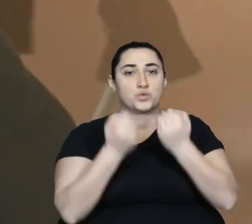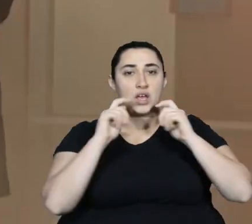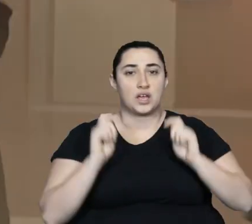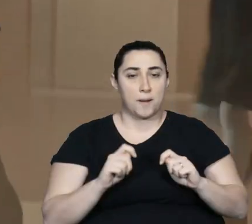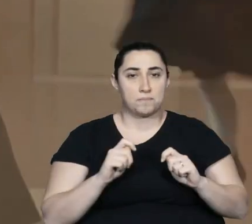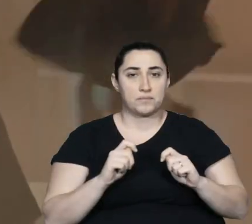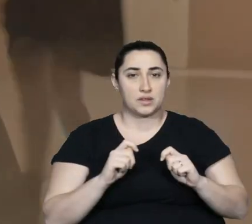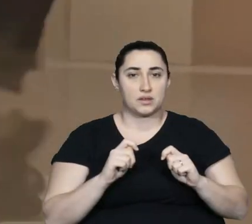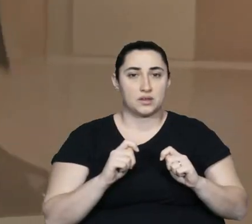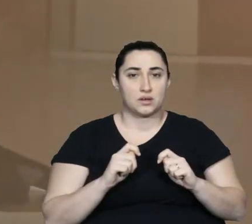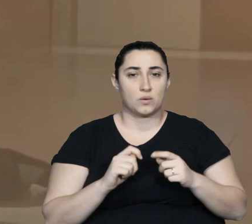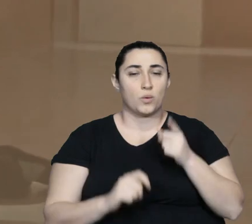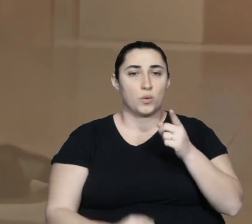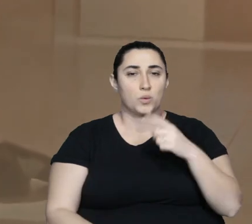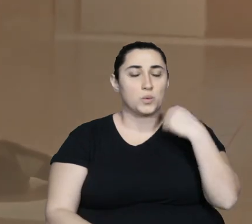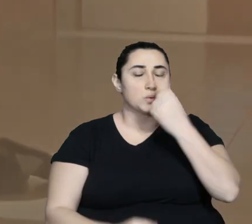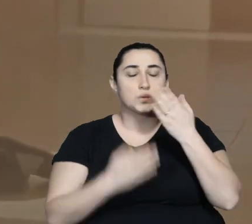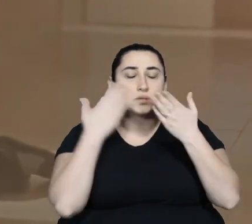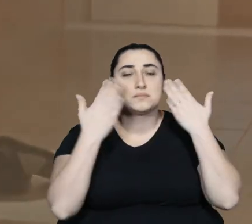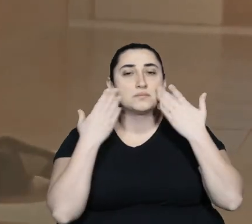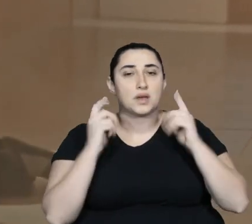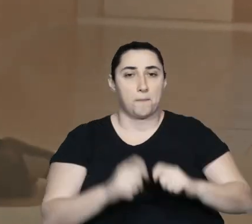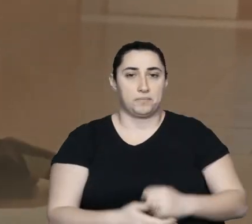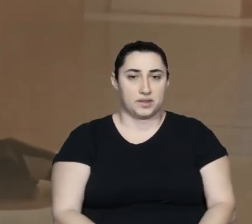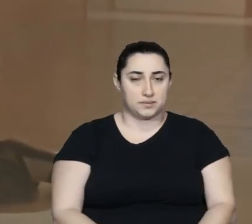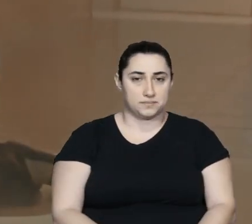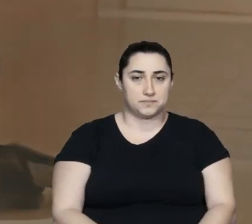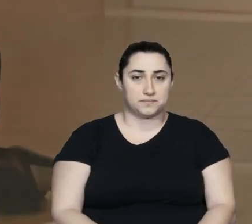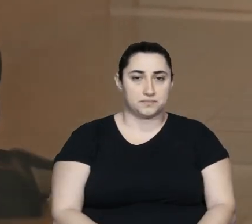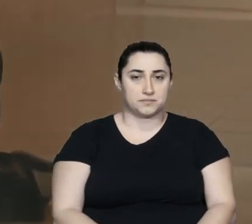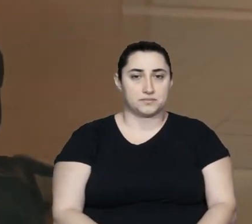kucakladı. Onun böyle yüzünü, gözünü sildi.